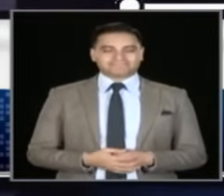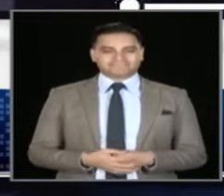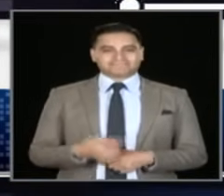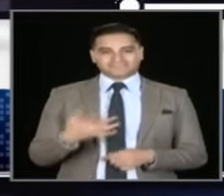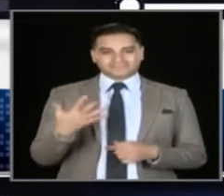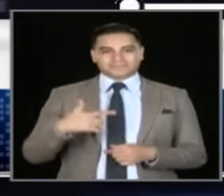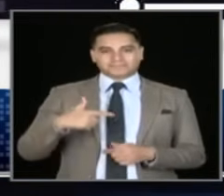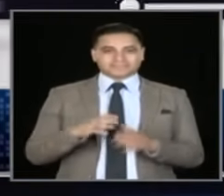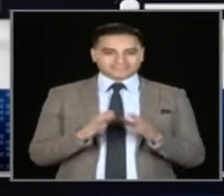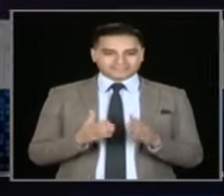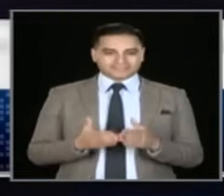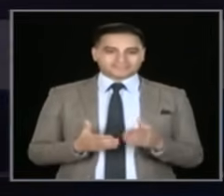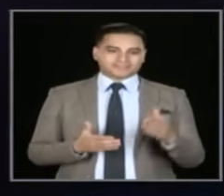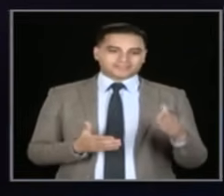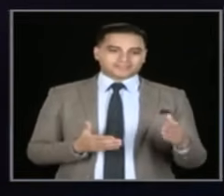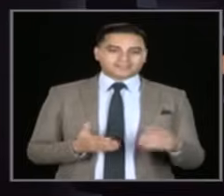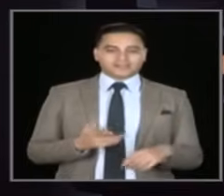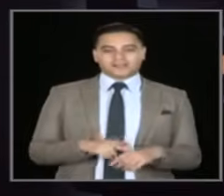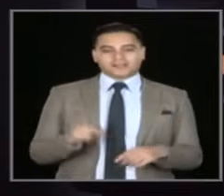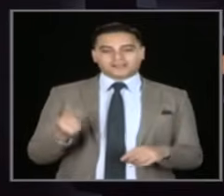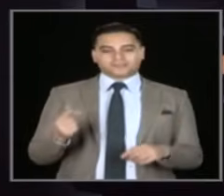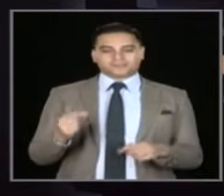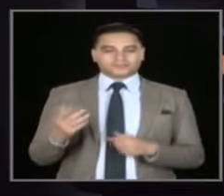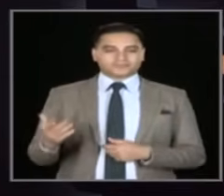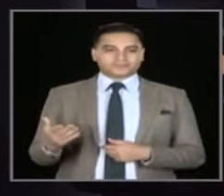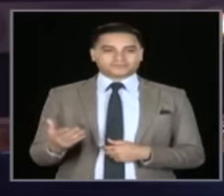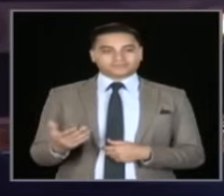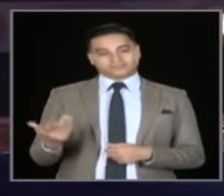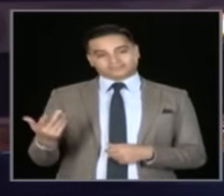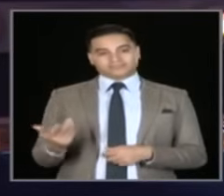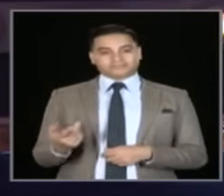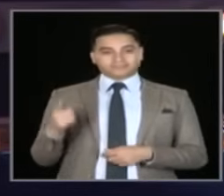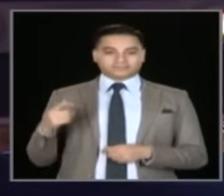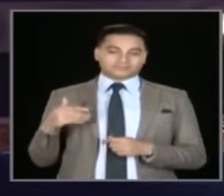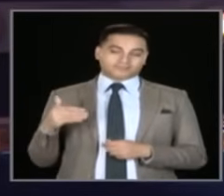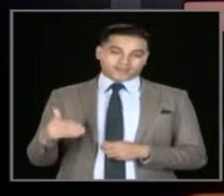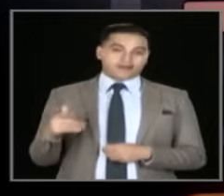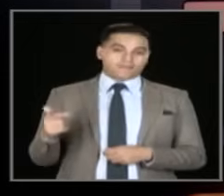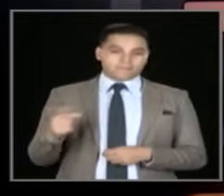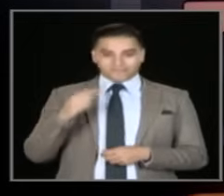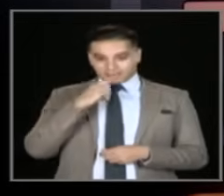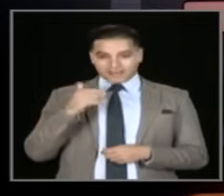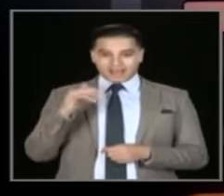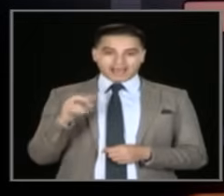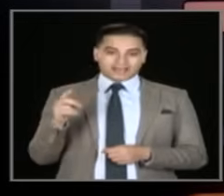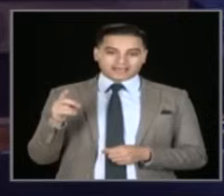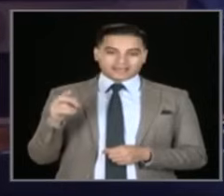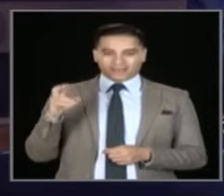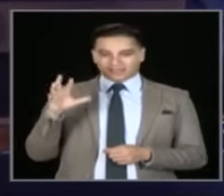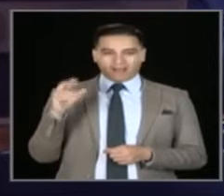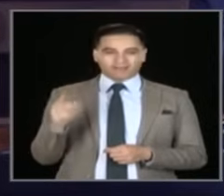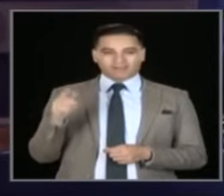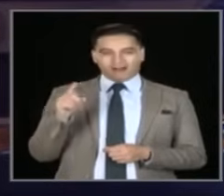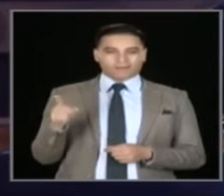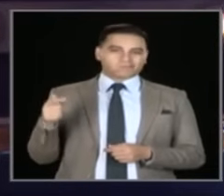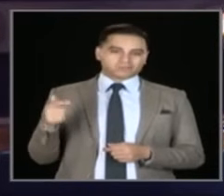فالنسيا 60. البصمة 15. يا زهراء تأخرتي، حدش هيستناكي.